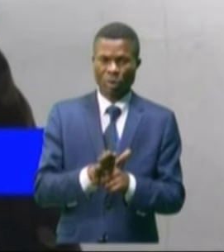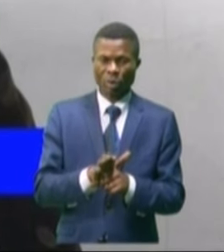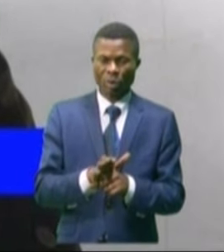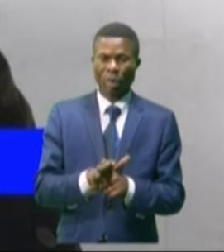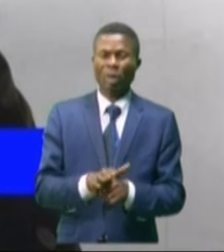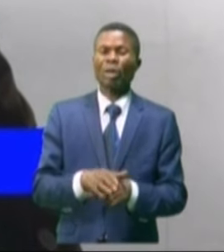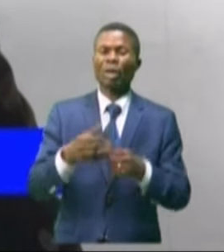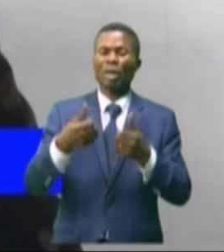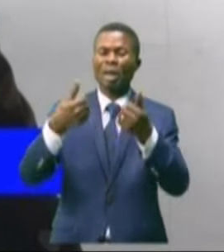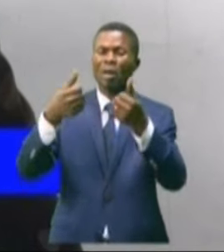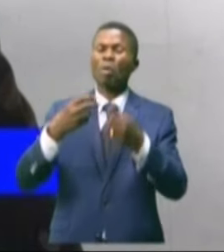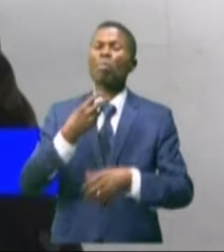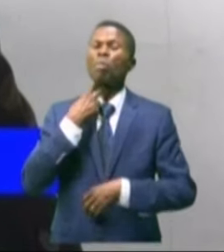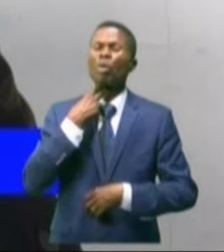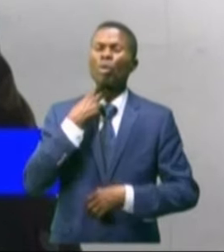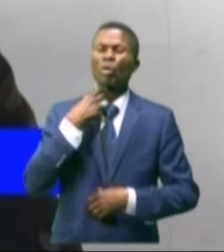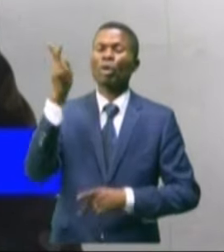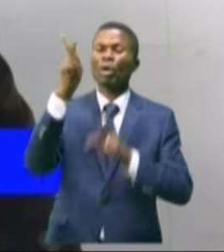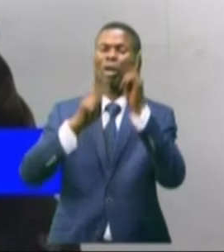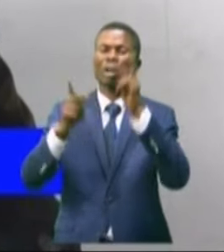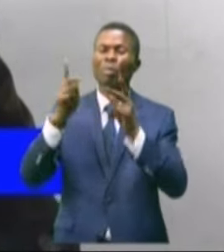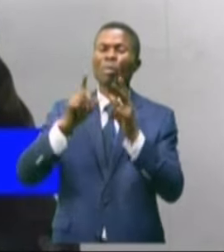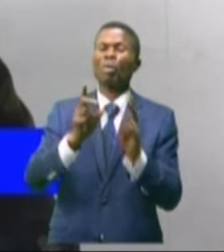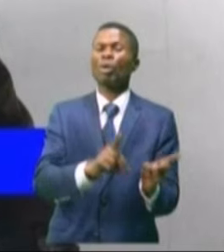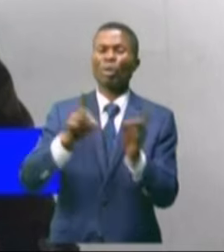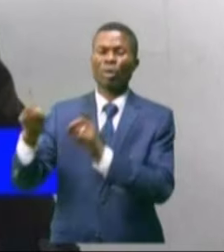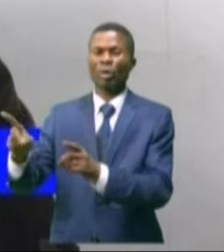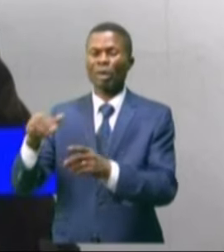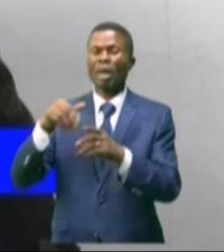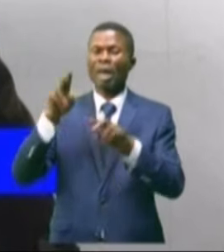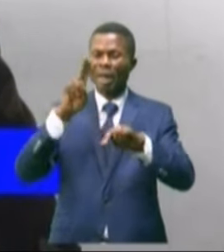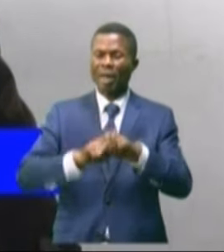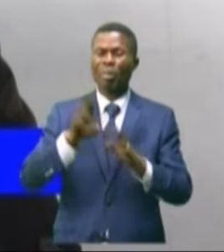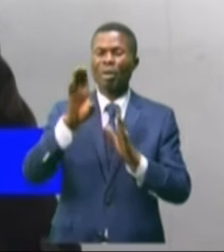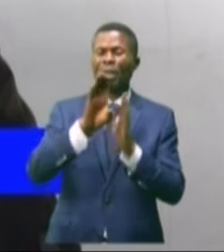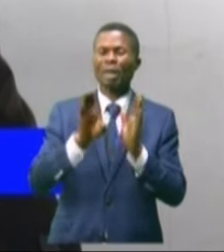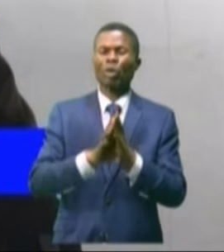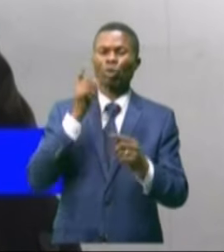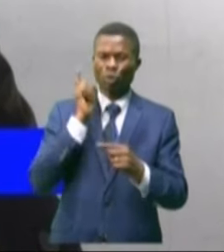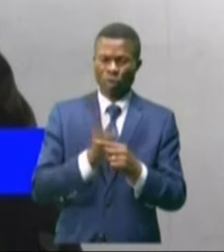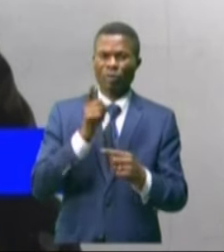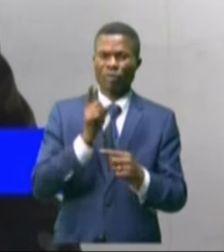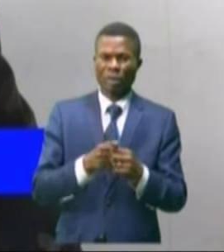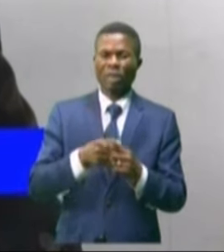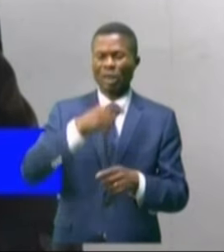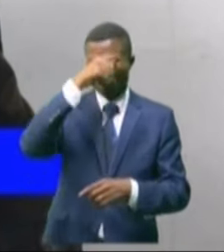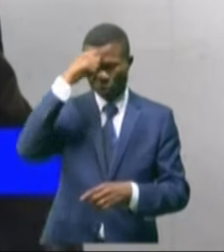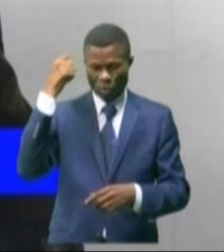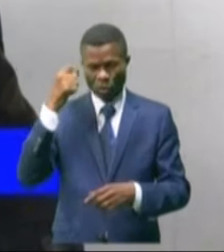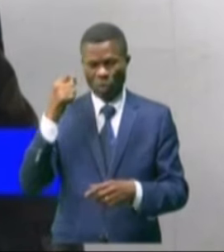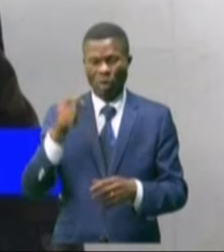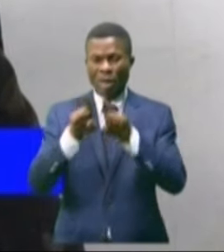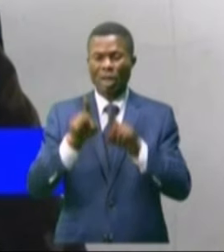maintenir les populations déplacées dans des conditions atroces, en les privant